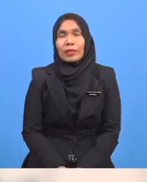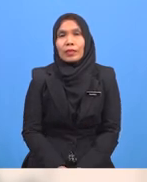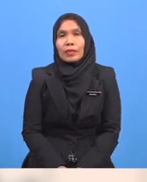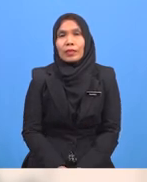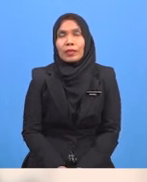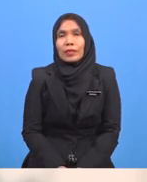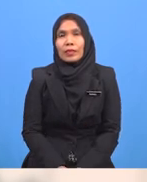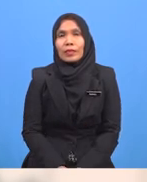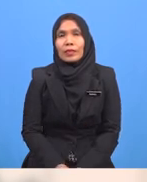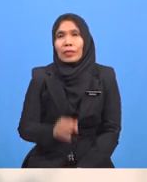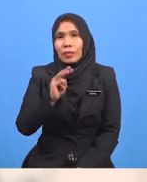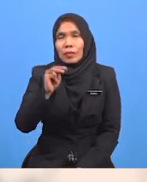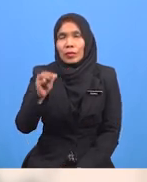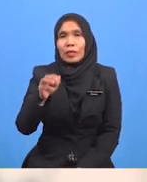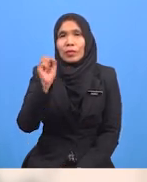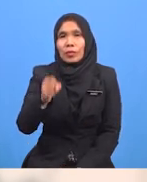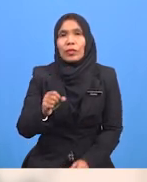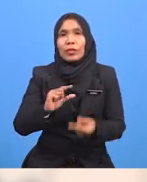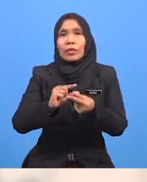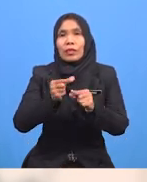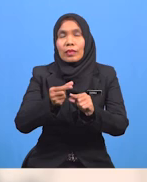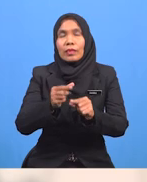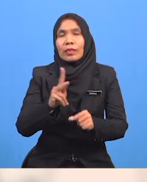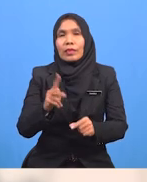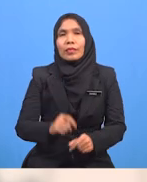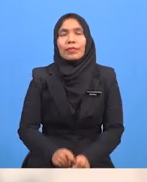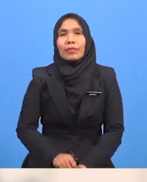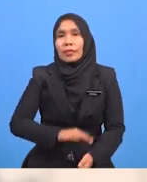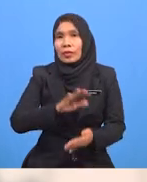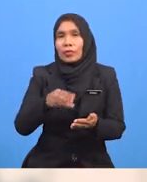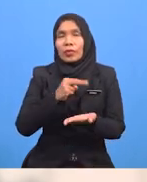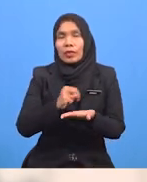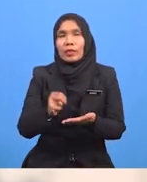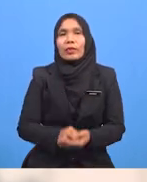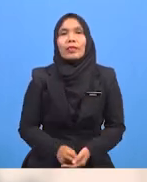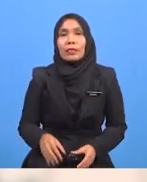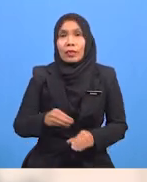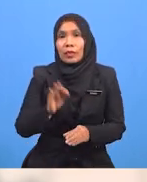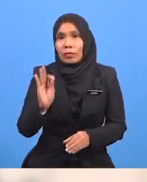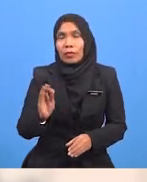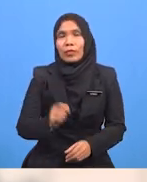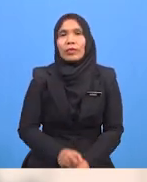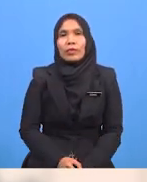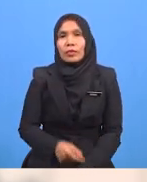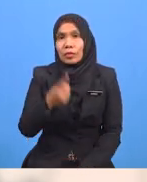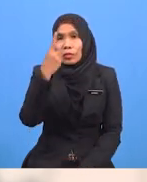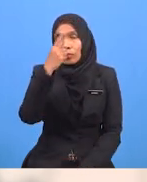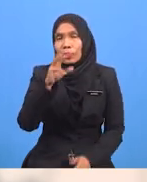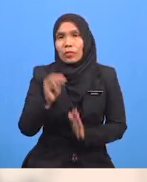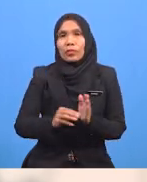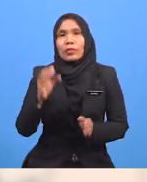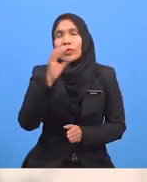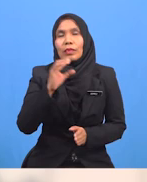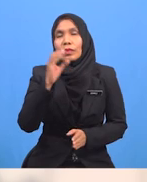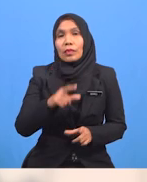murtad murid boleh menggantikan semua nilai kedalam rumus heron bagi tujuan mencari luas segitiga